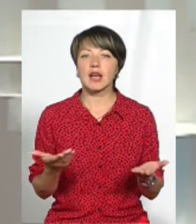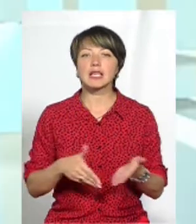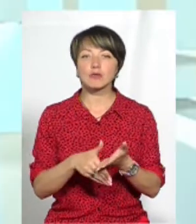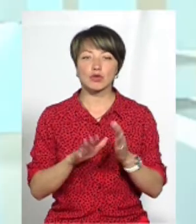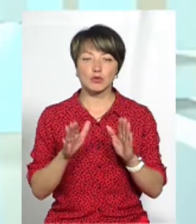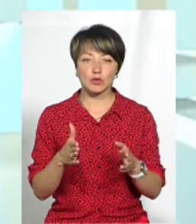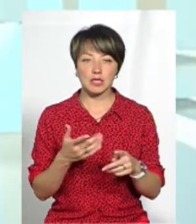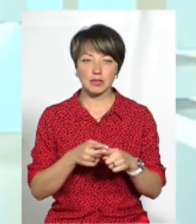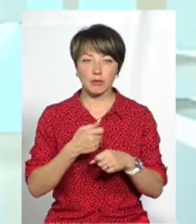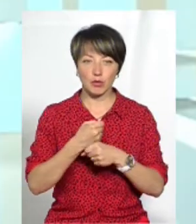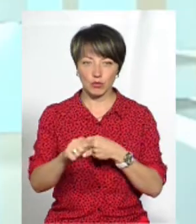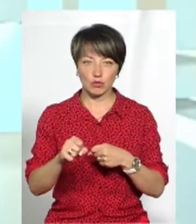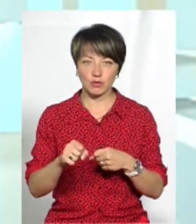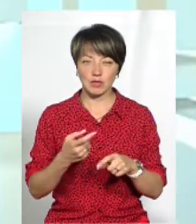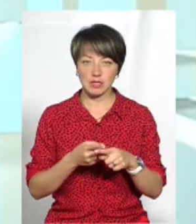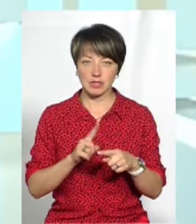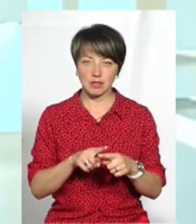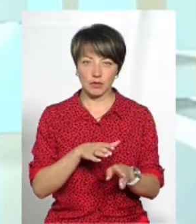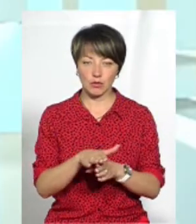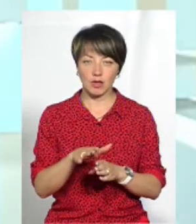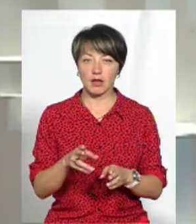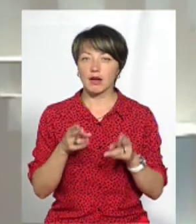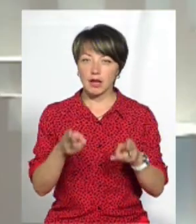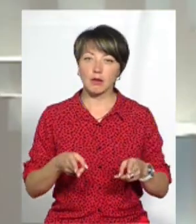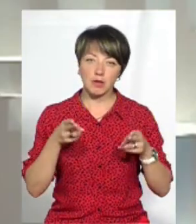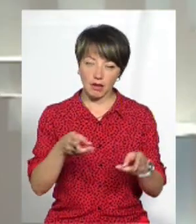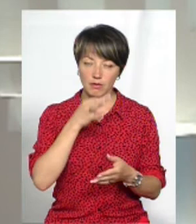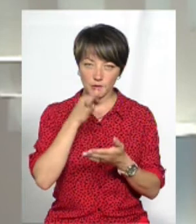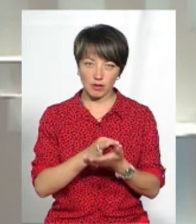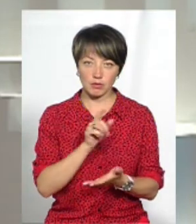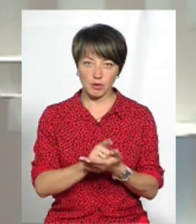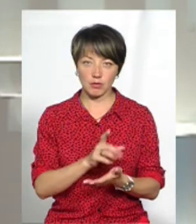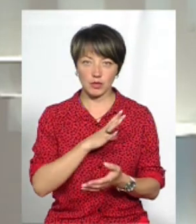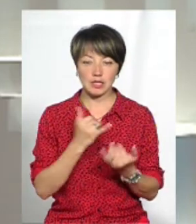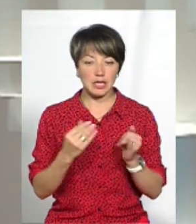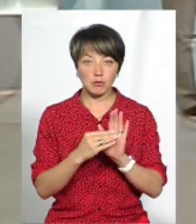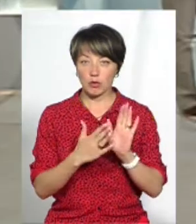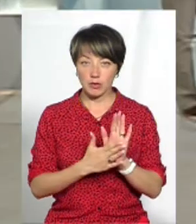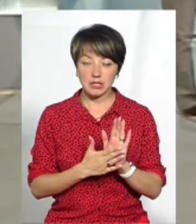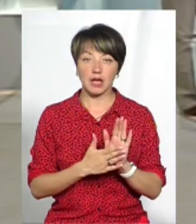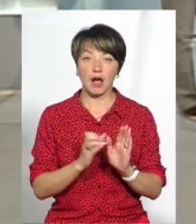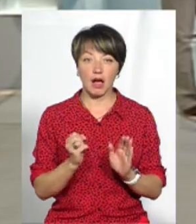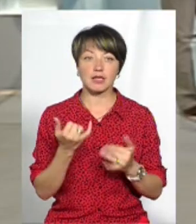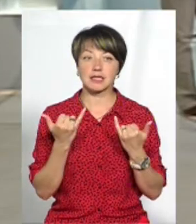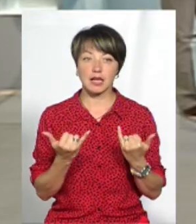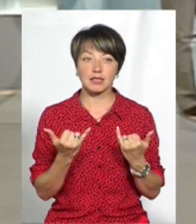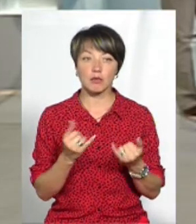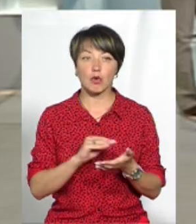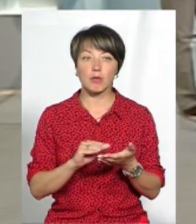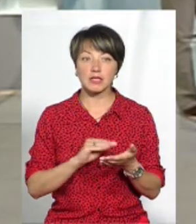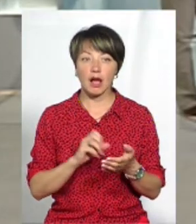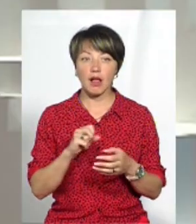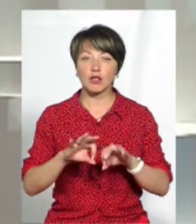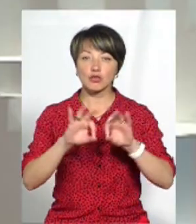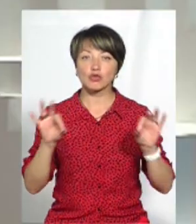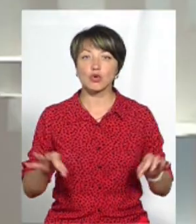спосіб будете примушувати їх дотримуватись норм закону? Кримінальна відповідальність. Ну, вона і зараз прописана. Зараз вона прописана,